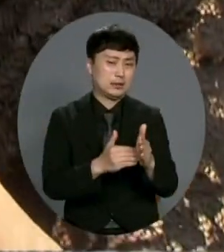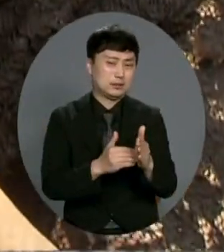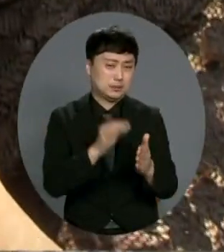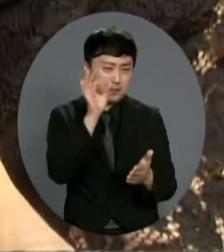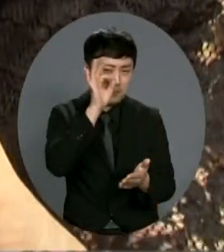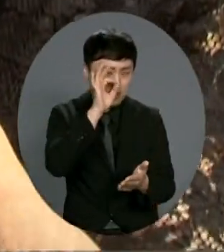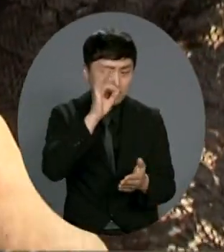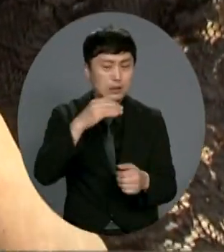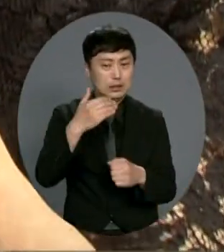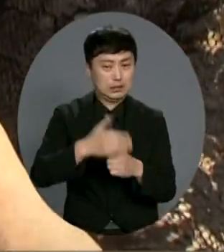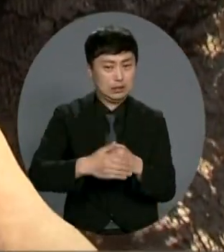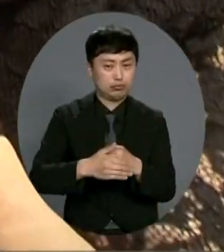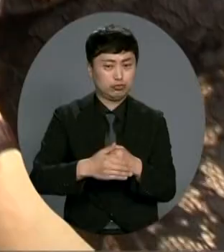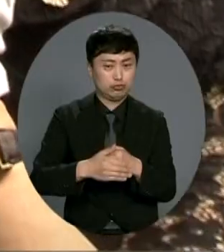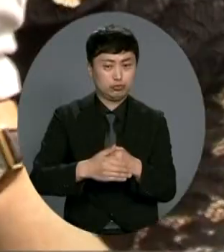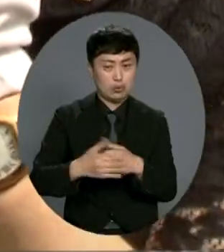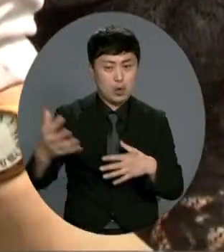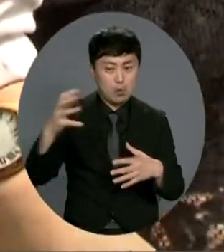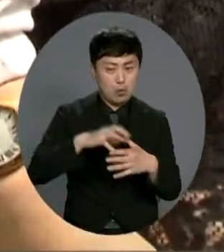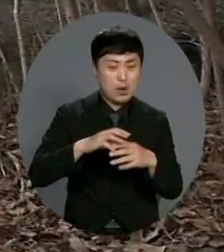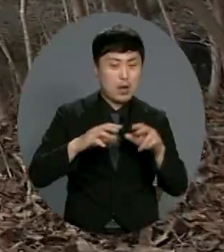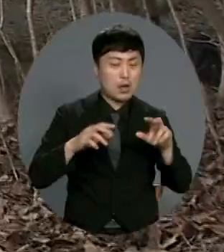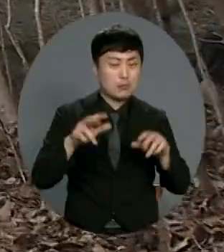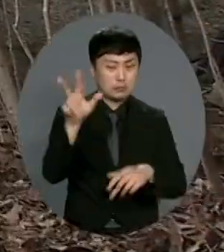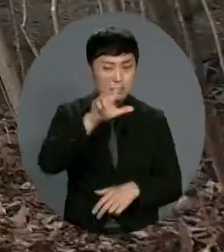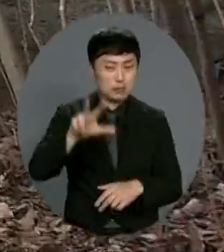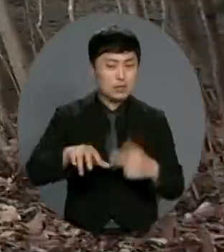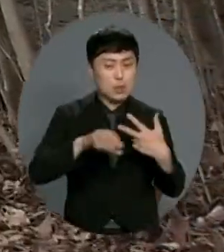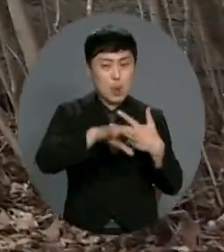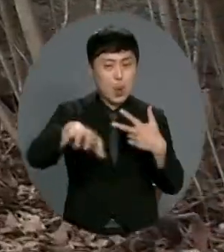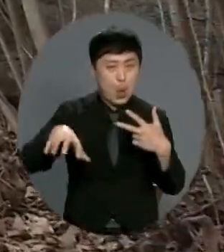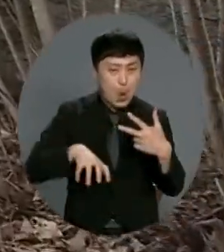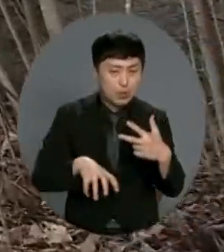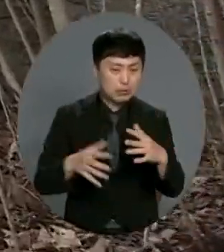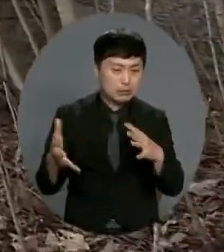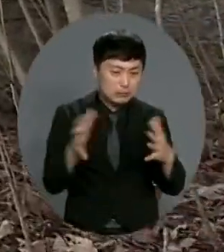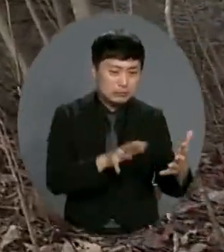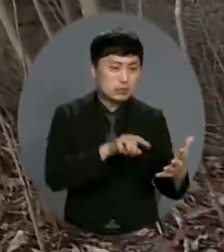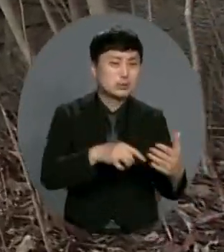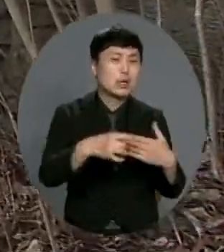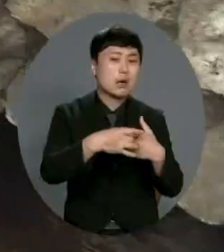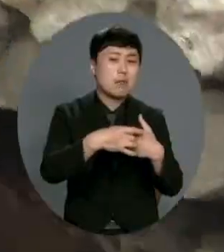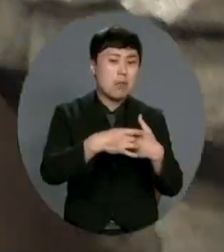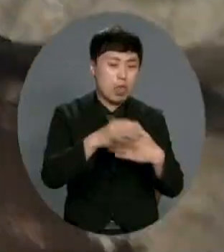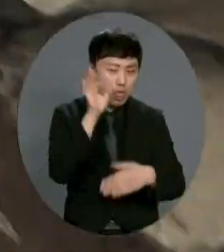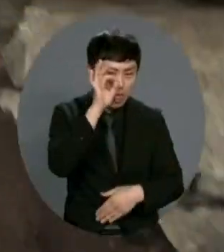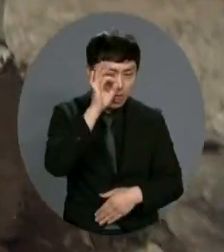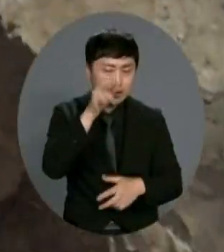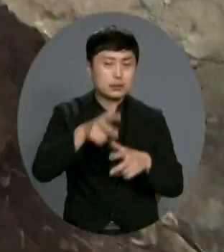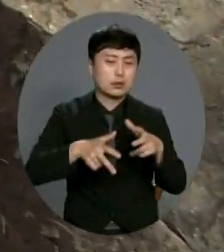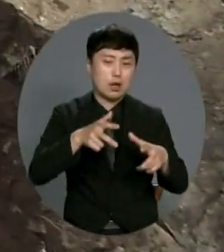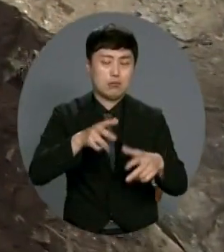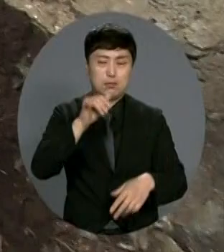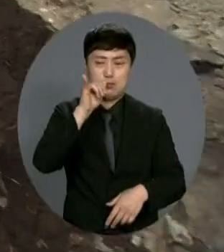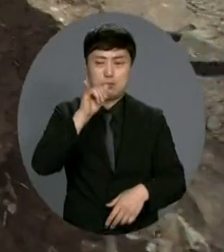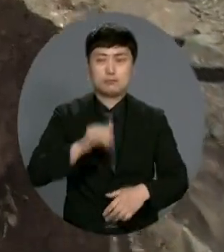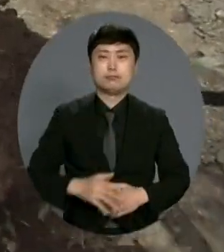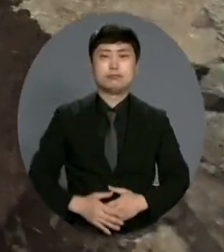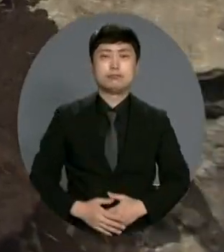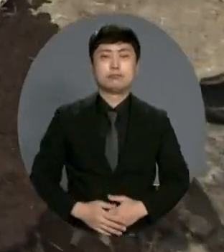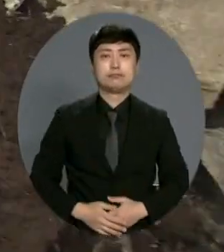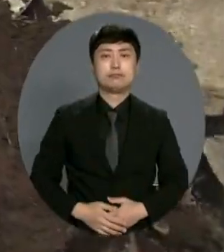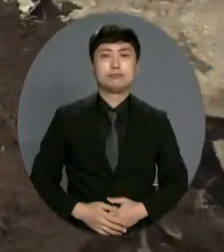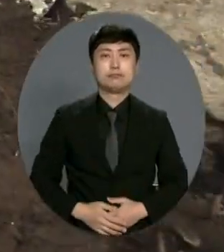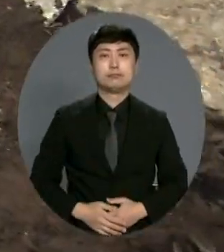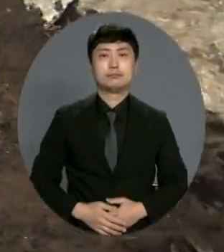올해 대구를 포함해 전국 7곳에서 민간인 희생자 유예를 발굴하는 작업을 진행하고 있습니다 MBC 뉴스